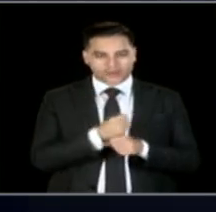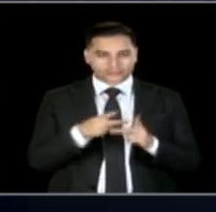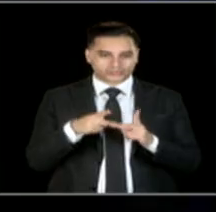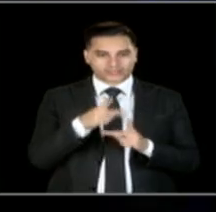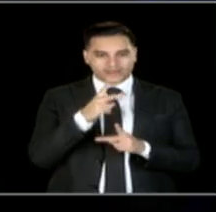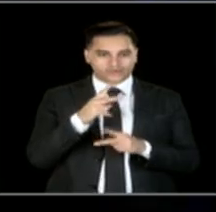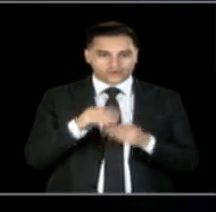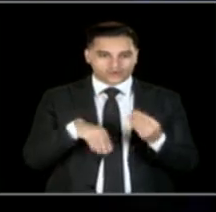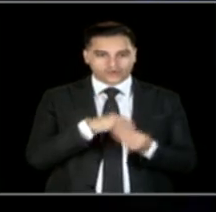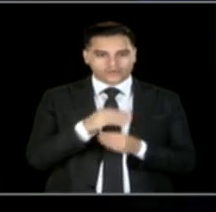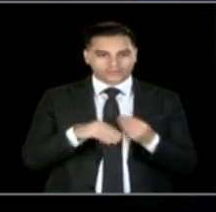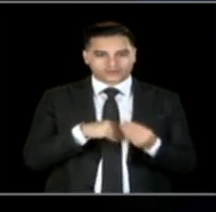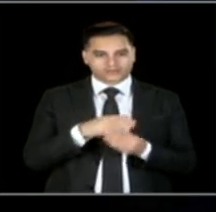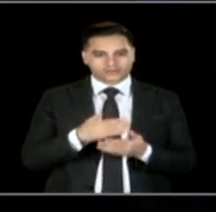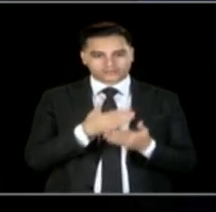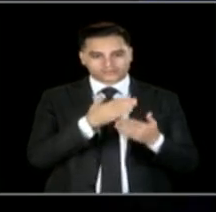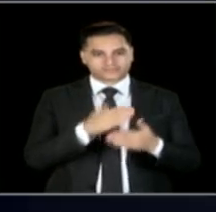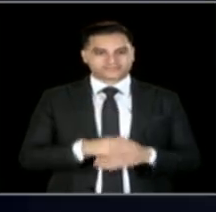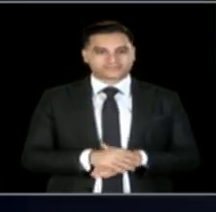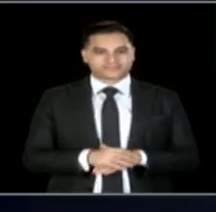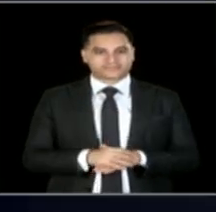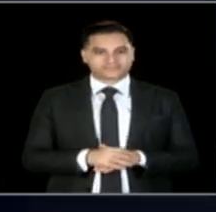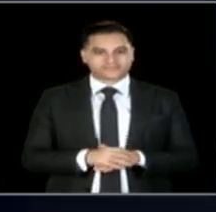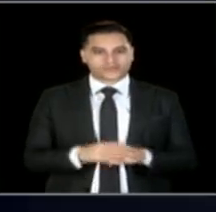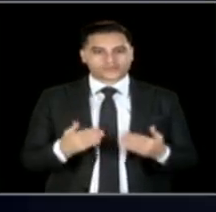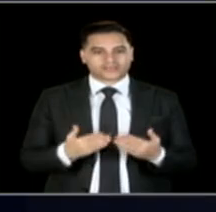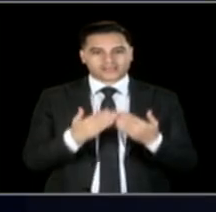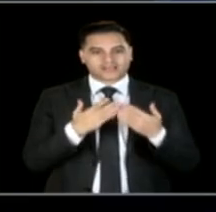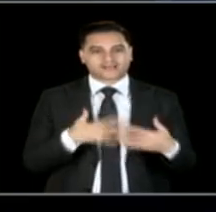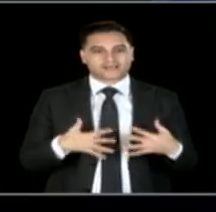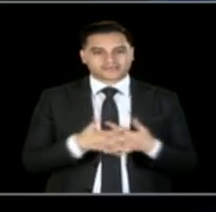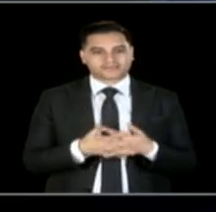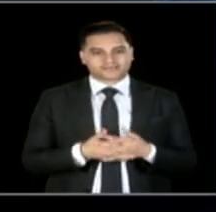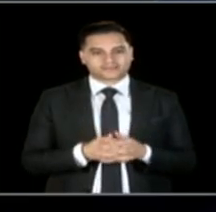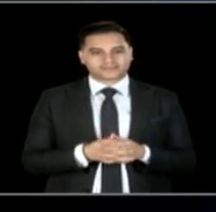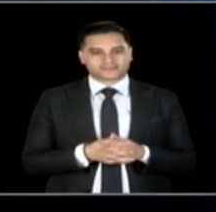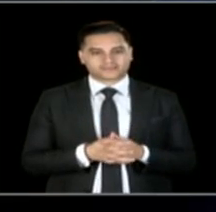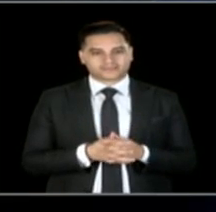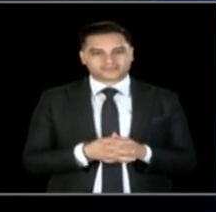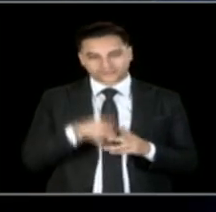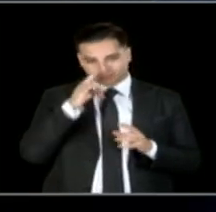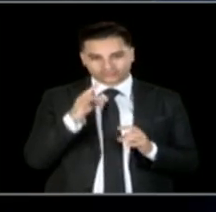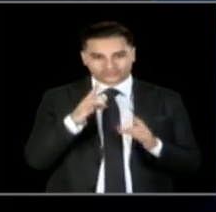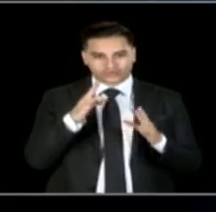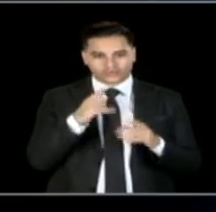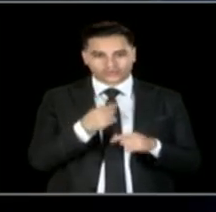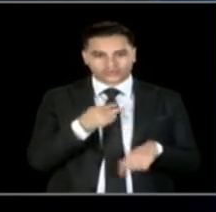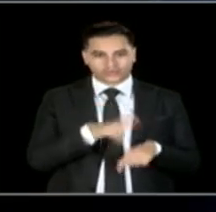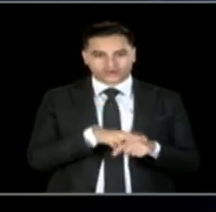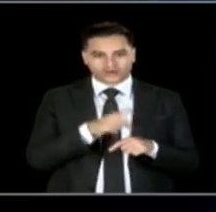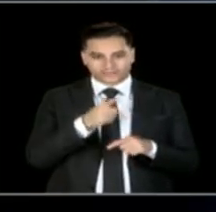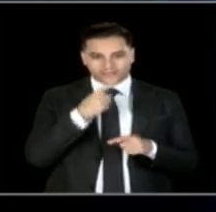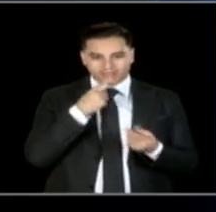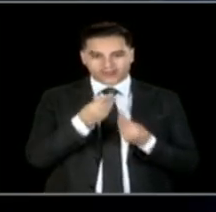بإذن الله إلى الأراضي المقدسة وتدعي لنا من هناك. بأمر الله، وهو كلمه بابا